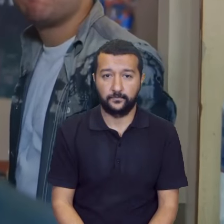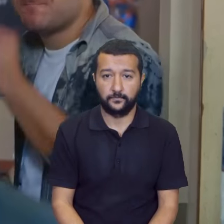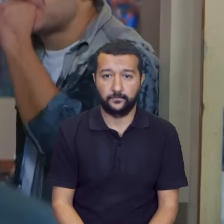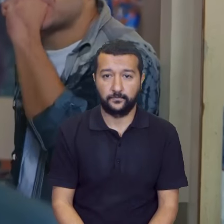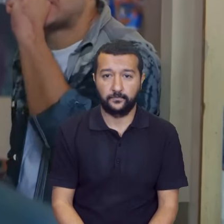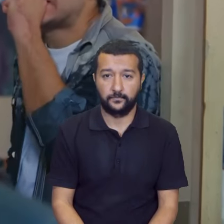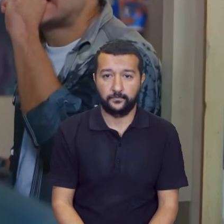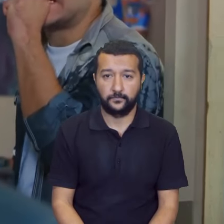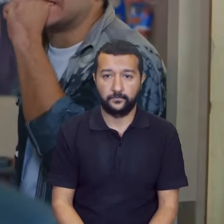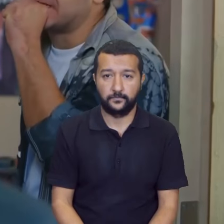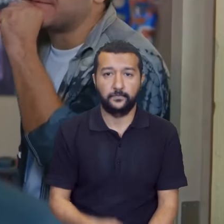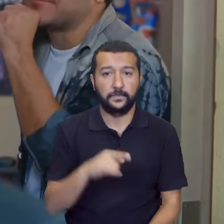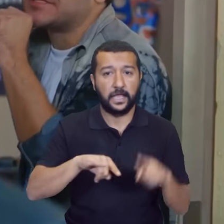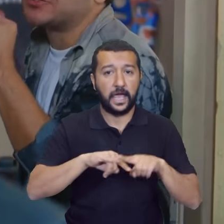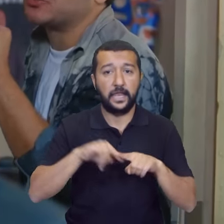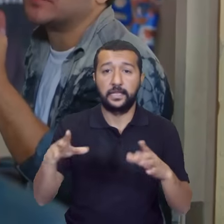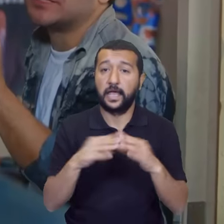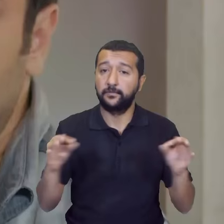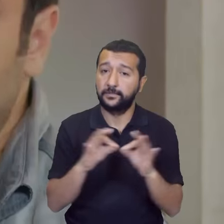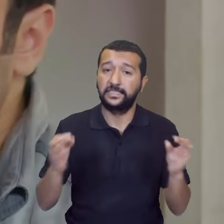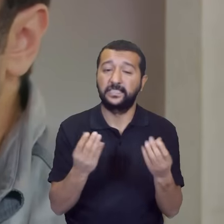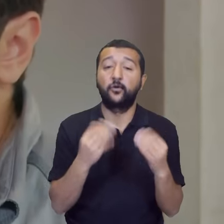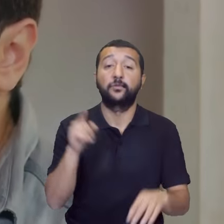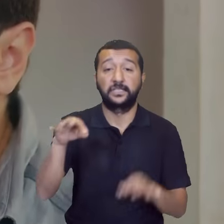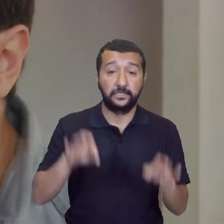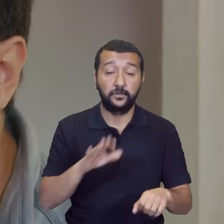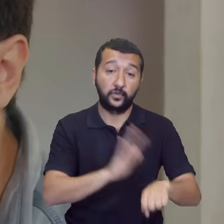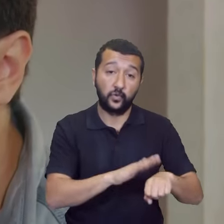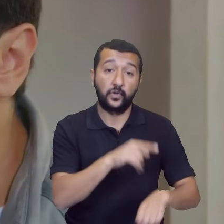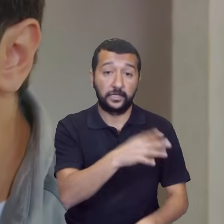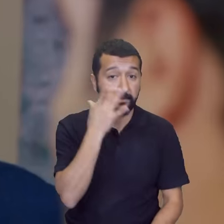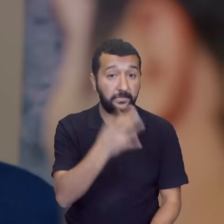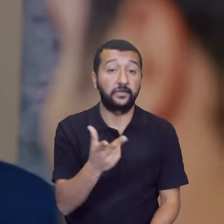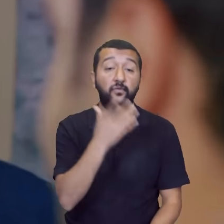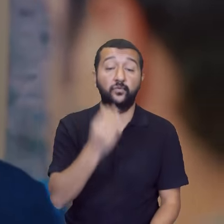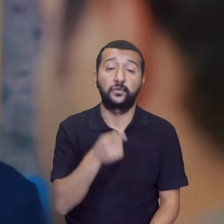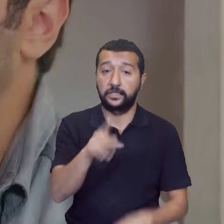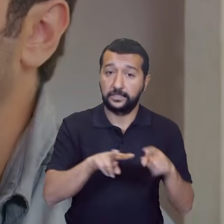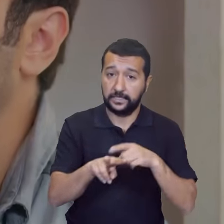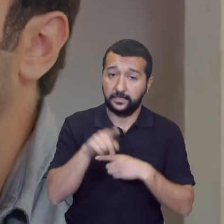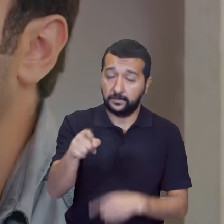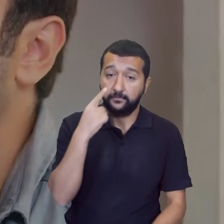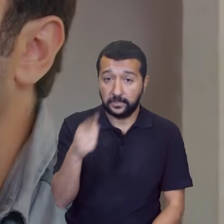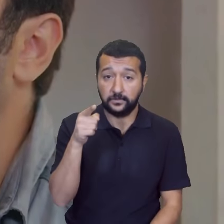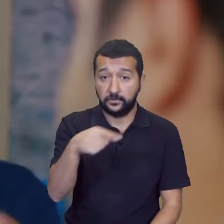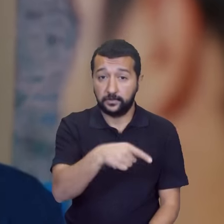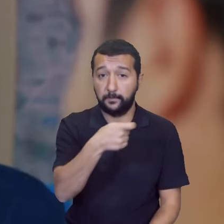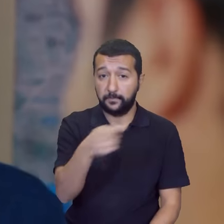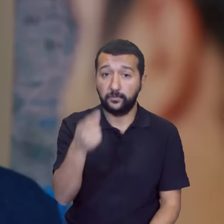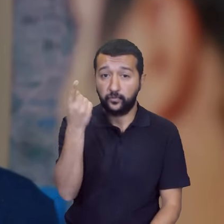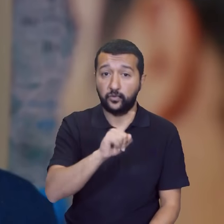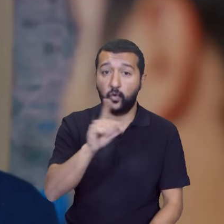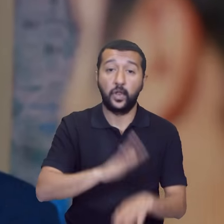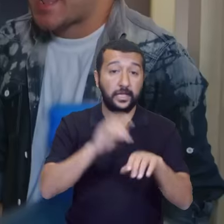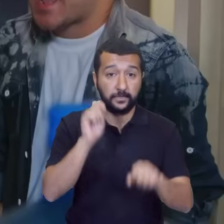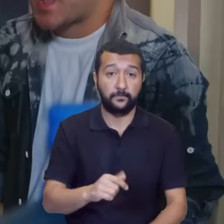Yadigar yumruğunu sıktı. Halit'i kaybetmemiz hiç iyi olmadı. Şimdi sol kanatta çok açık vereceğiz. Ya Yadiş, bak sen şu prim işini